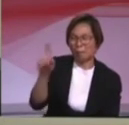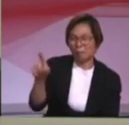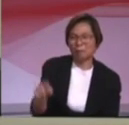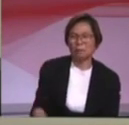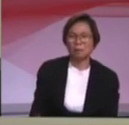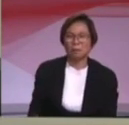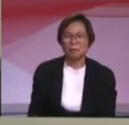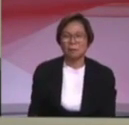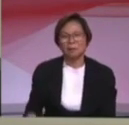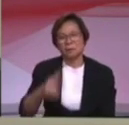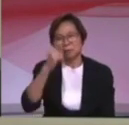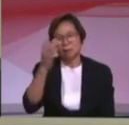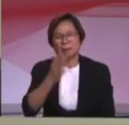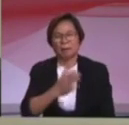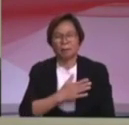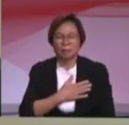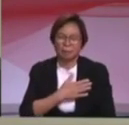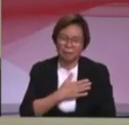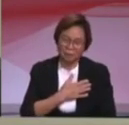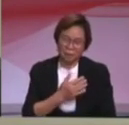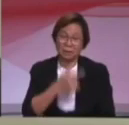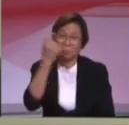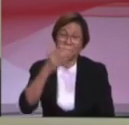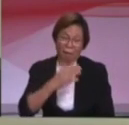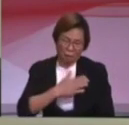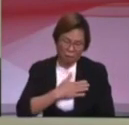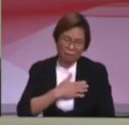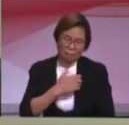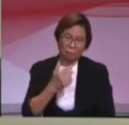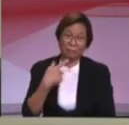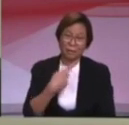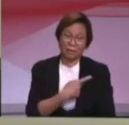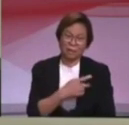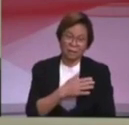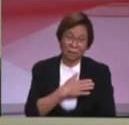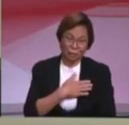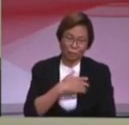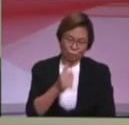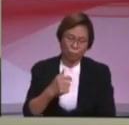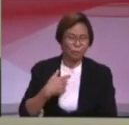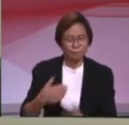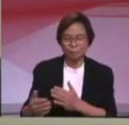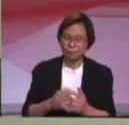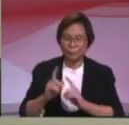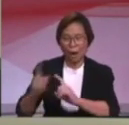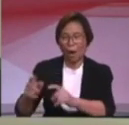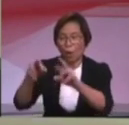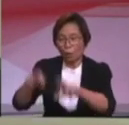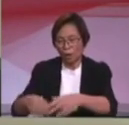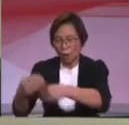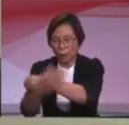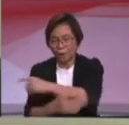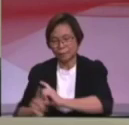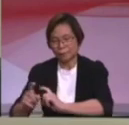Walau mana pun, atas dasar kemanusiaan, dasar peri kemanusiaan, kita beri makanan kepada warga asing juga seperti